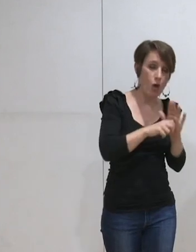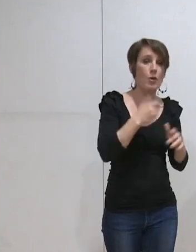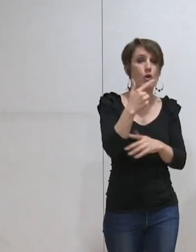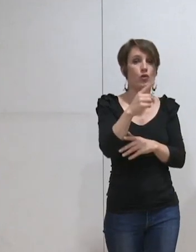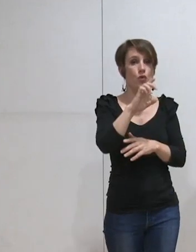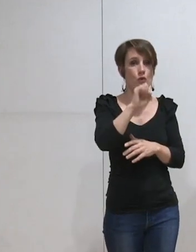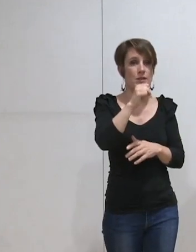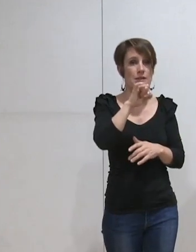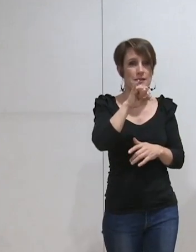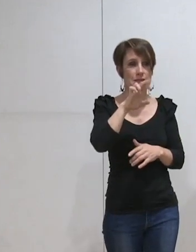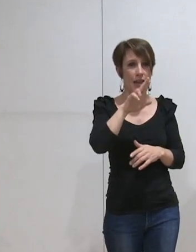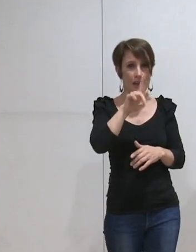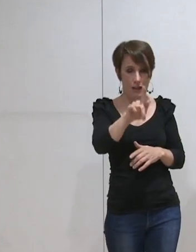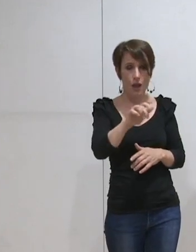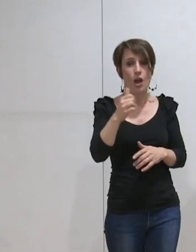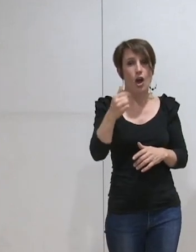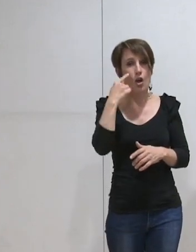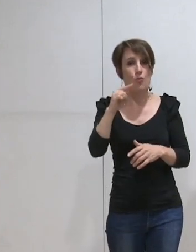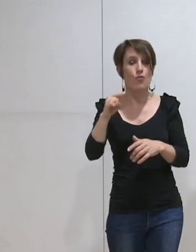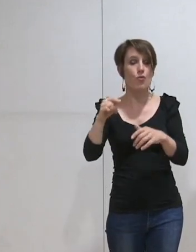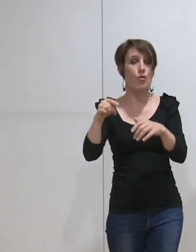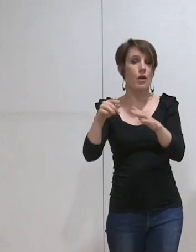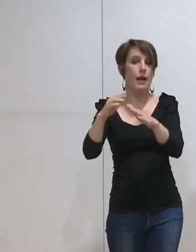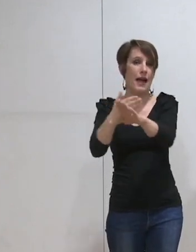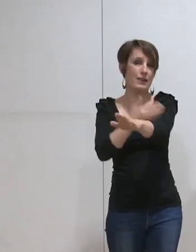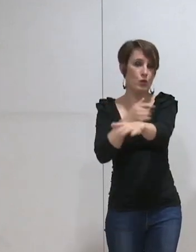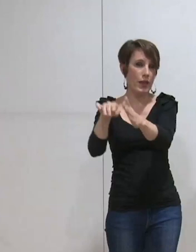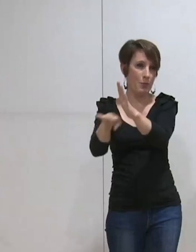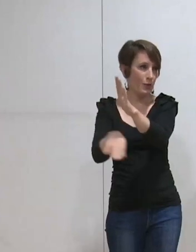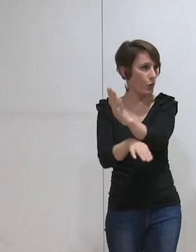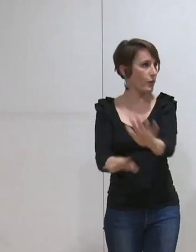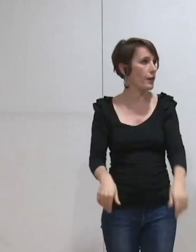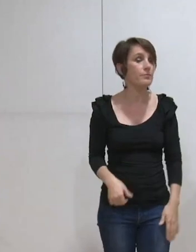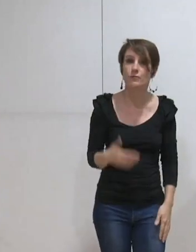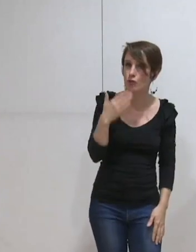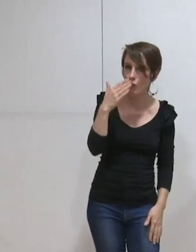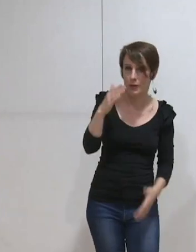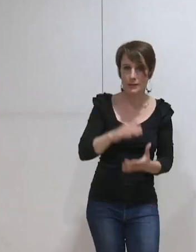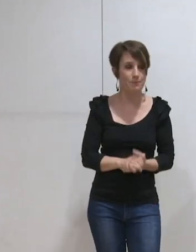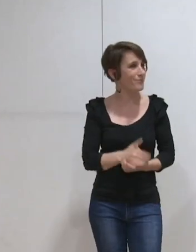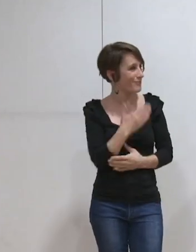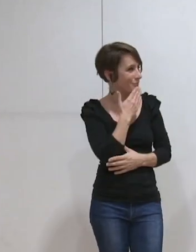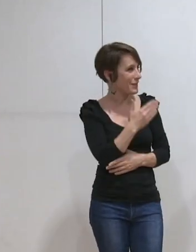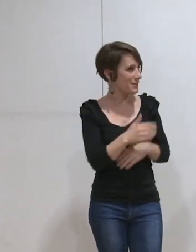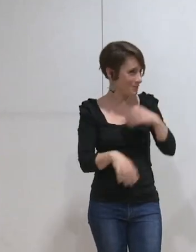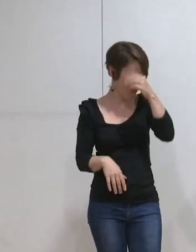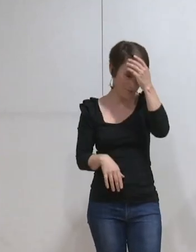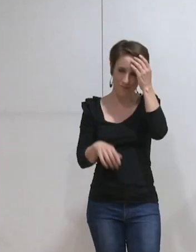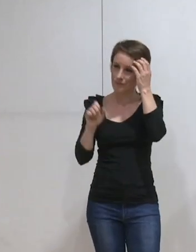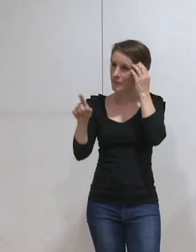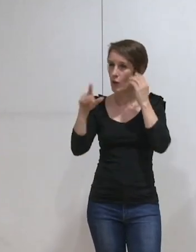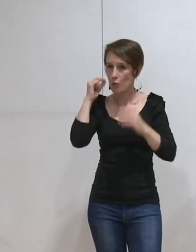cerg et un pour les actionnaires minoritaires je vous remerci merci Monsieur